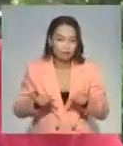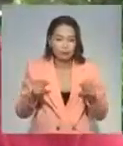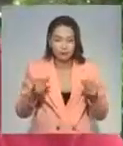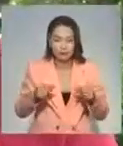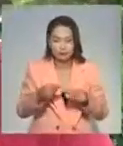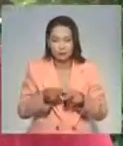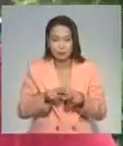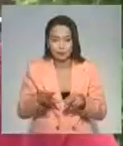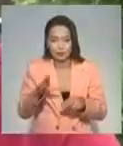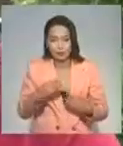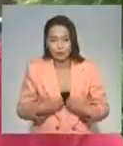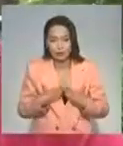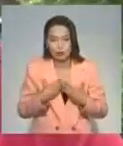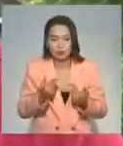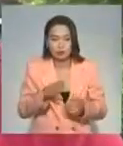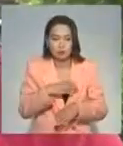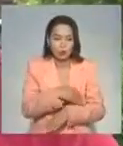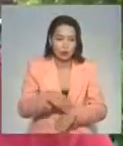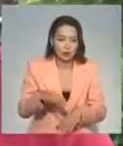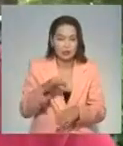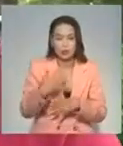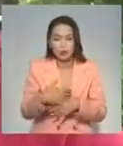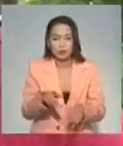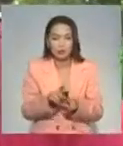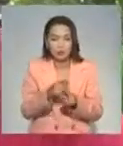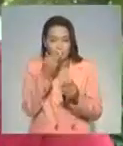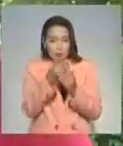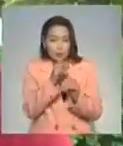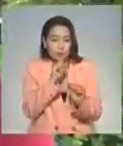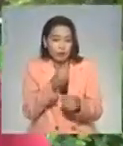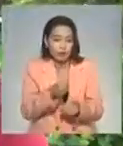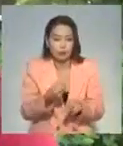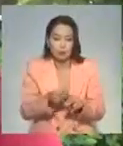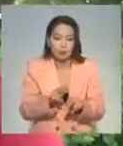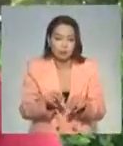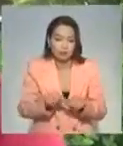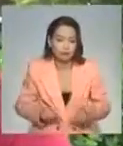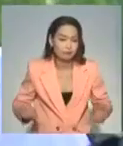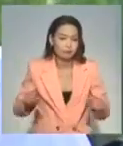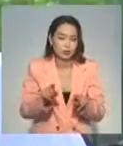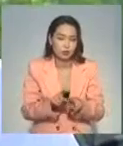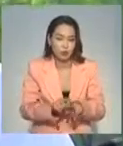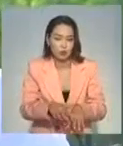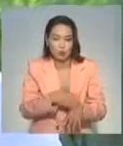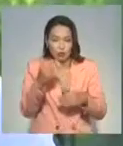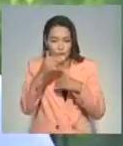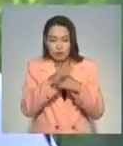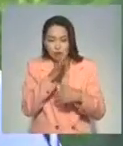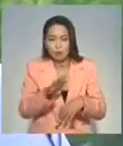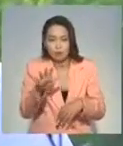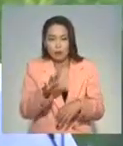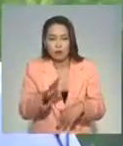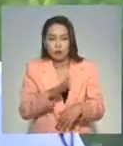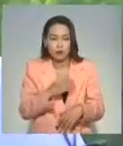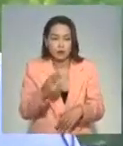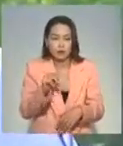үйді толығымен қоршап алды. Яғни көше жағынан да аула жағынан да жақындау мүмкін болмады. Бұл кешкі 5-ке дейін жалғасты. Мен бүгін